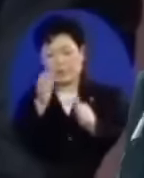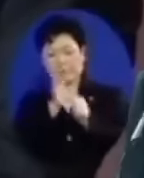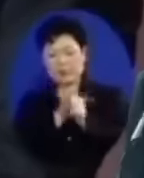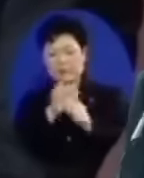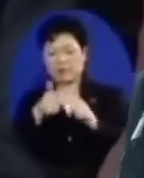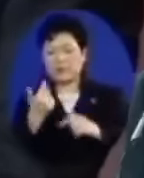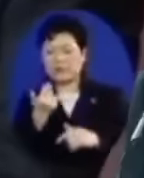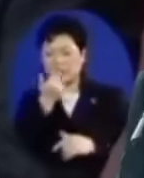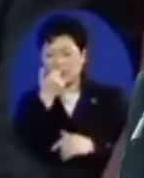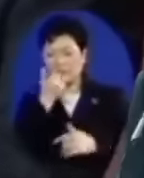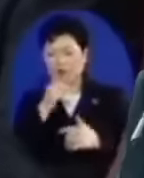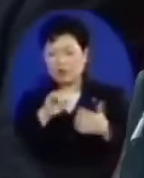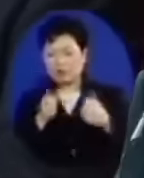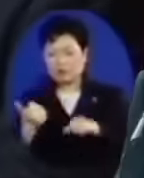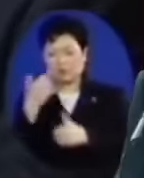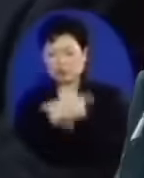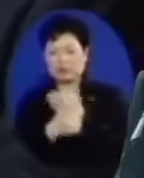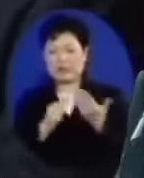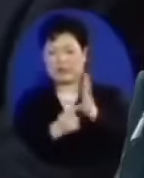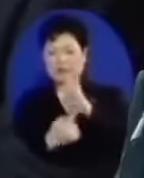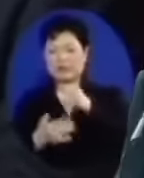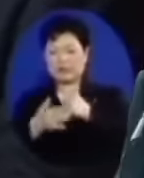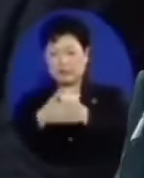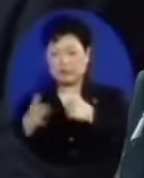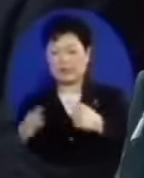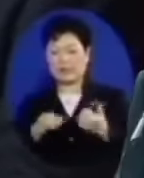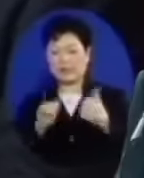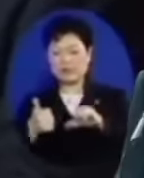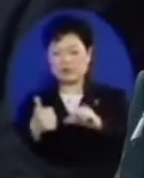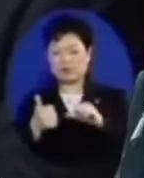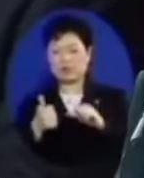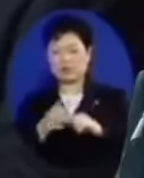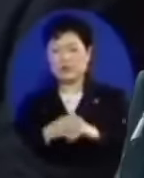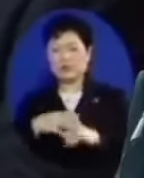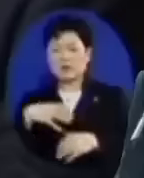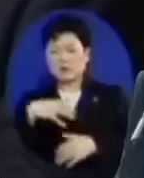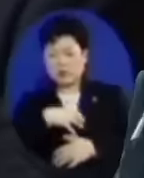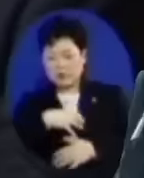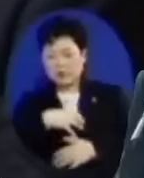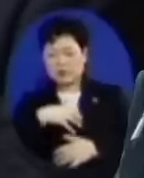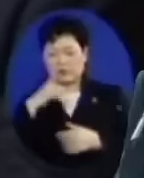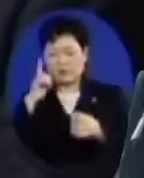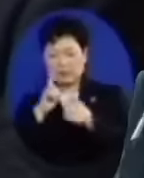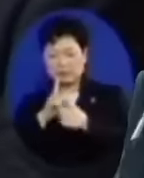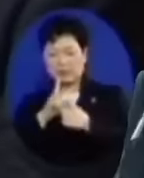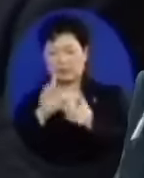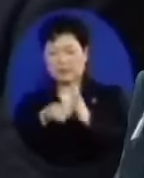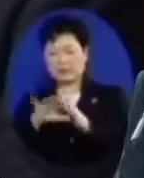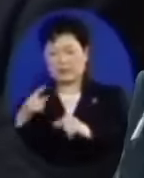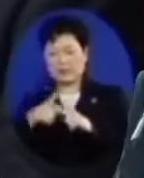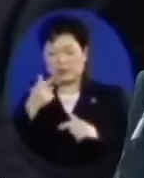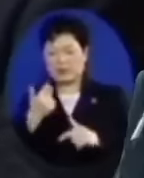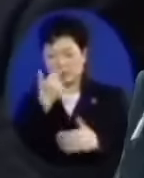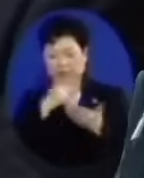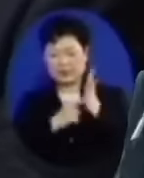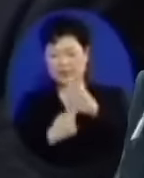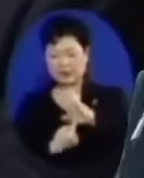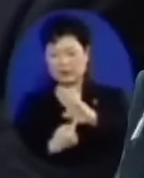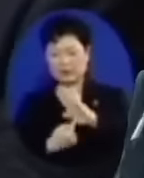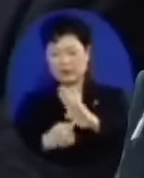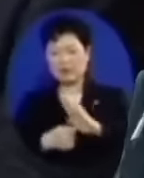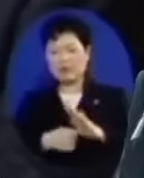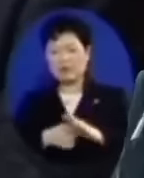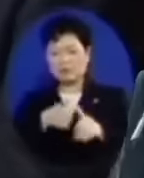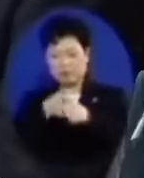생명 또한 그 죽을 육체에 나타났기 때문인 것입니다. 죽을 고비를 늘 당하면 당할 때마다 예수의 생명이 나타나서 버텨준